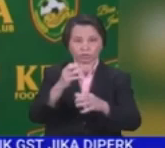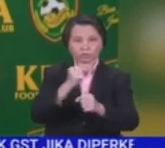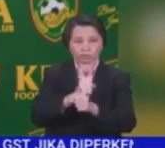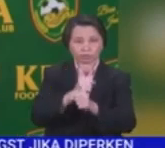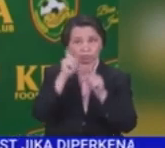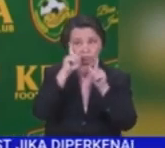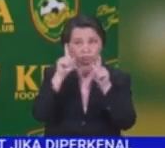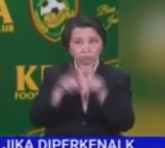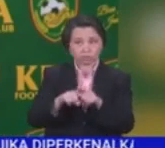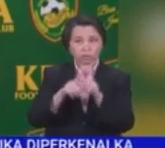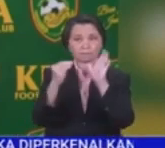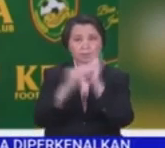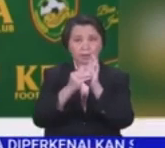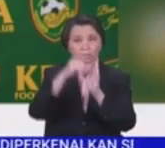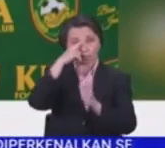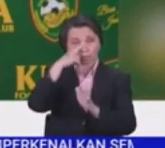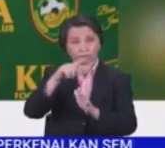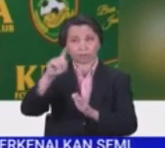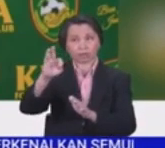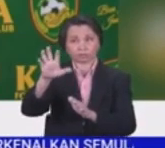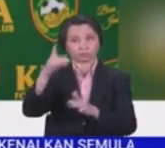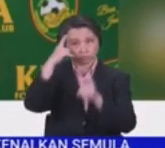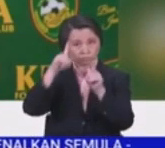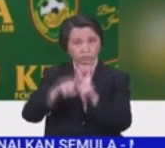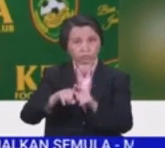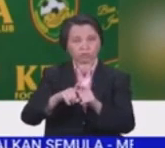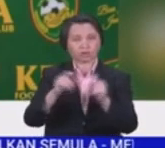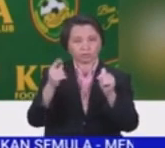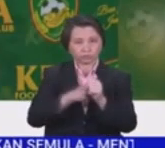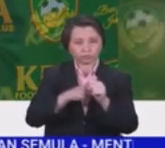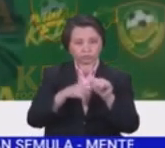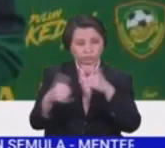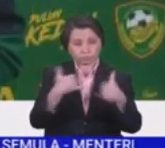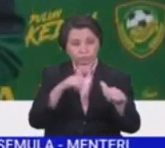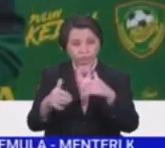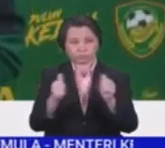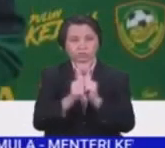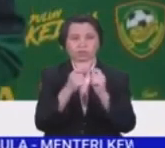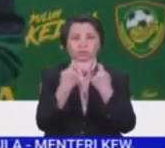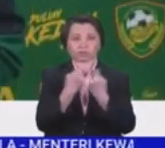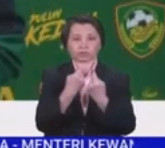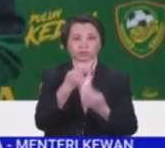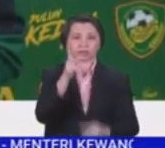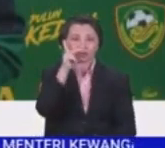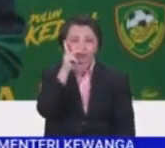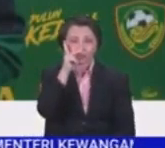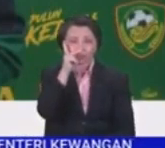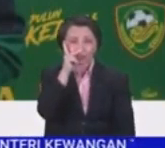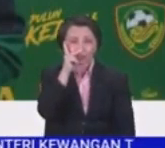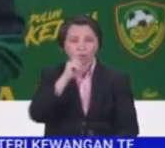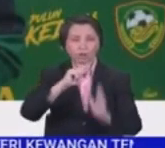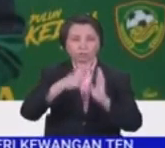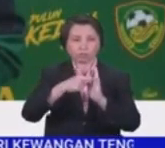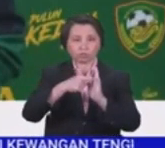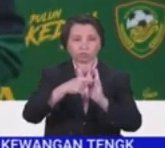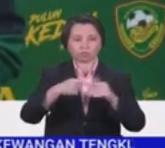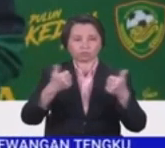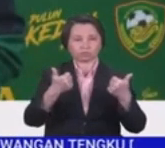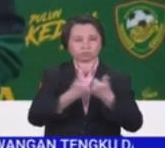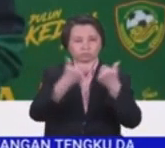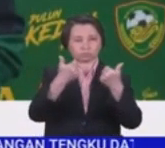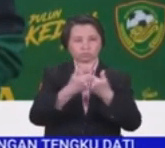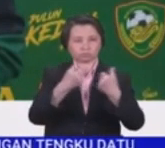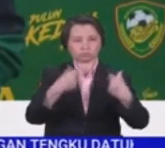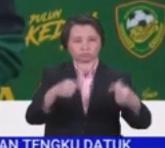mendapat persetujuan bengkok Hinata FC aksi pertama pemain itu bersama pasukan gdsc bermula Pada perlawanan